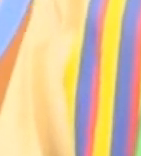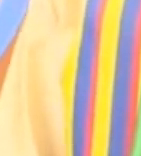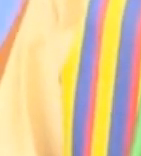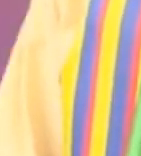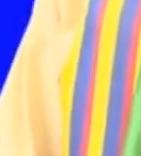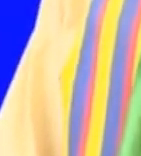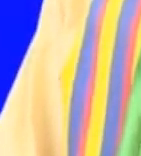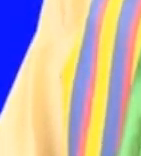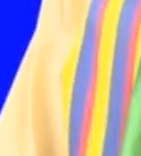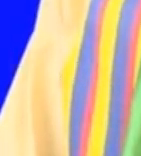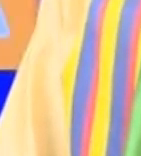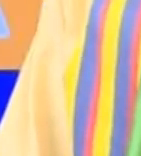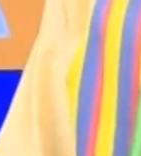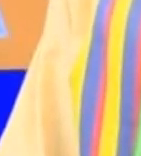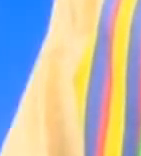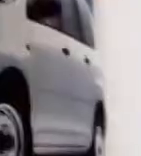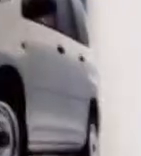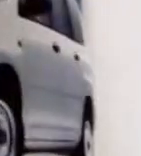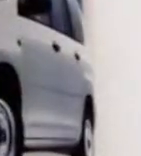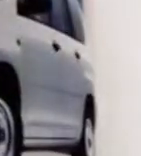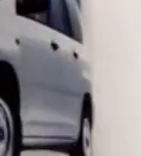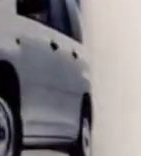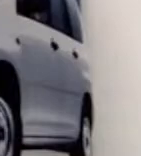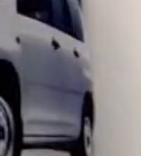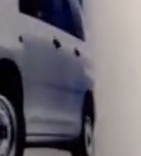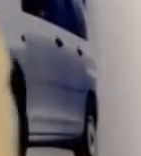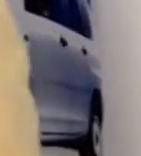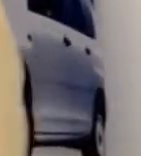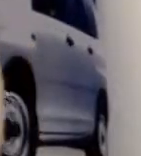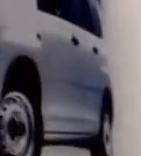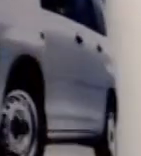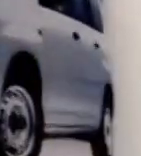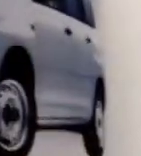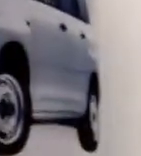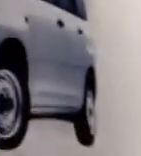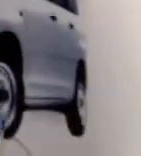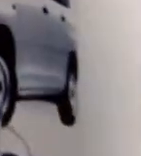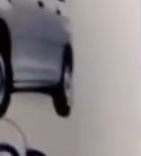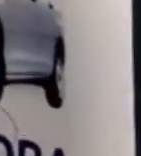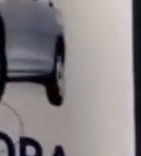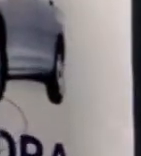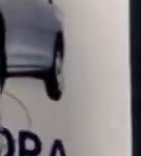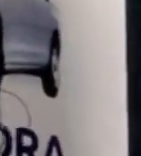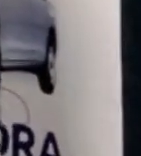nikachukua nichukue TV yangu. Haya Faisal, hiyo mali yako. Tukusaidie. Asante.